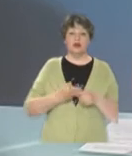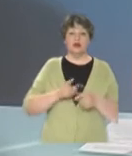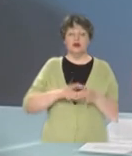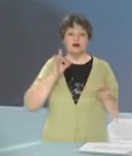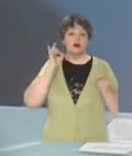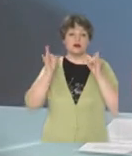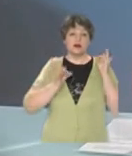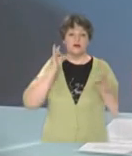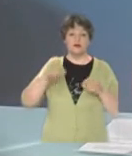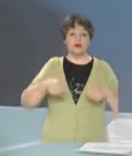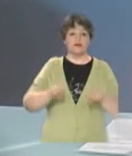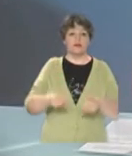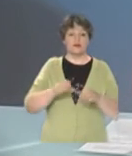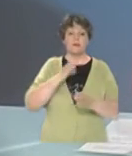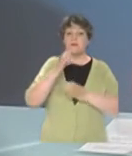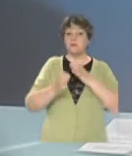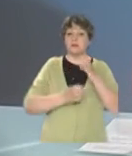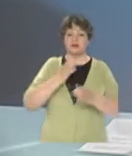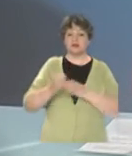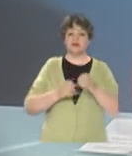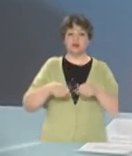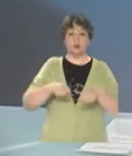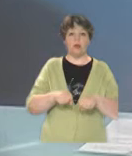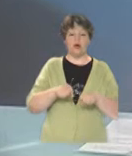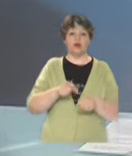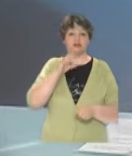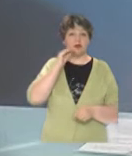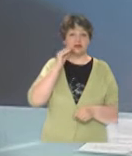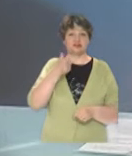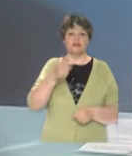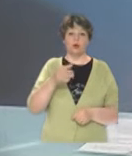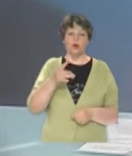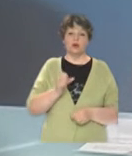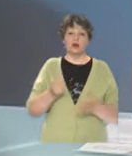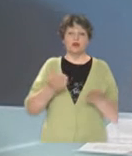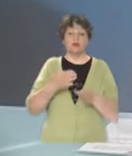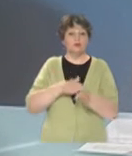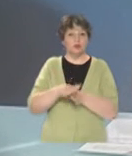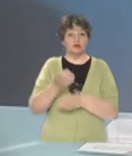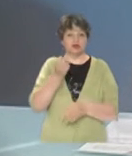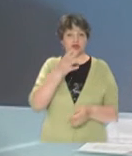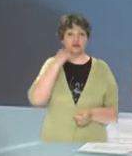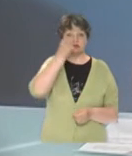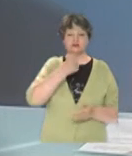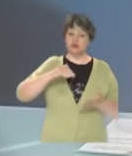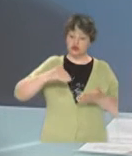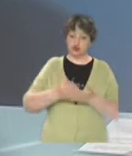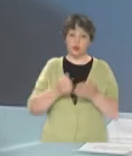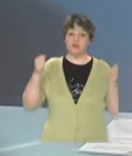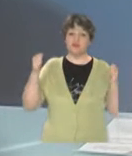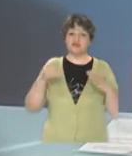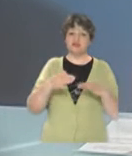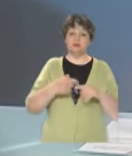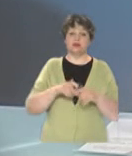Гуркіт коліс і ревіння двигунів. Міжнародний мотофестиваль «Тарасова гора», якому виповнюється вже 14 років, знову зібрав